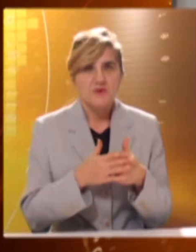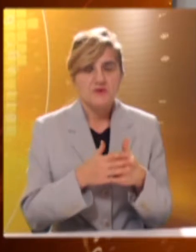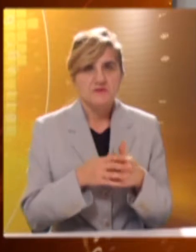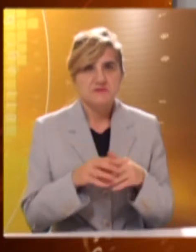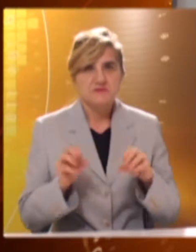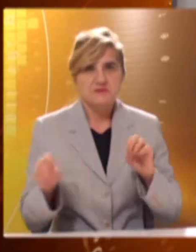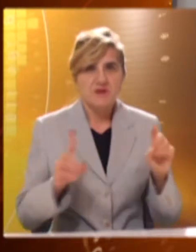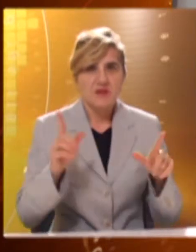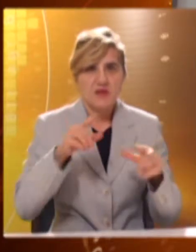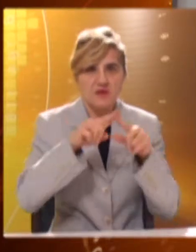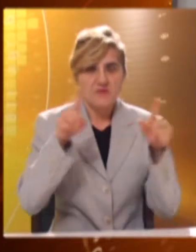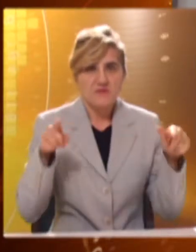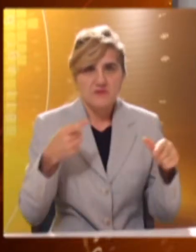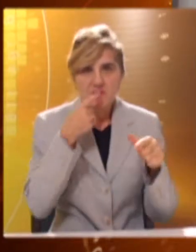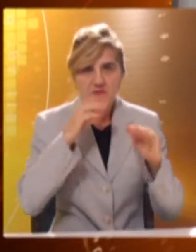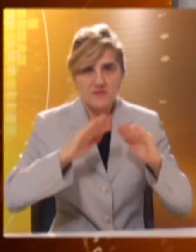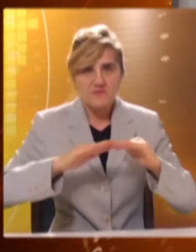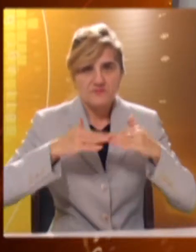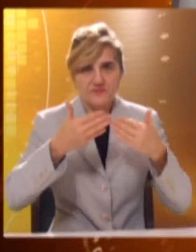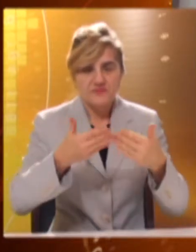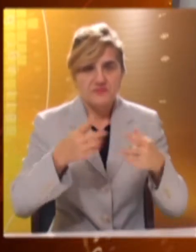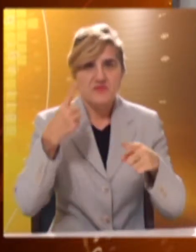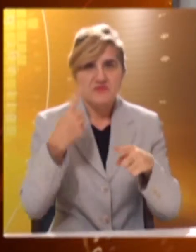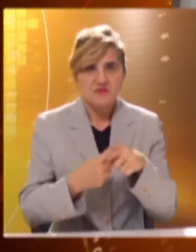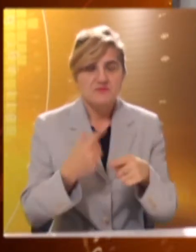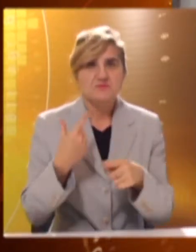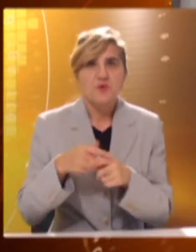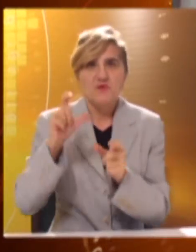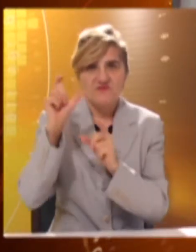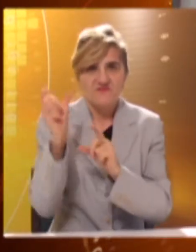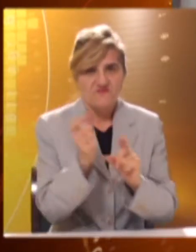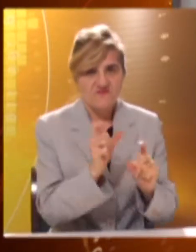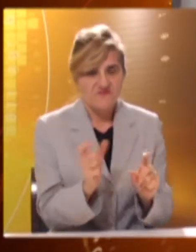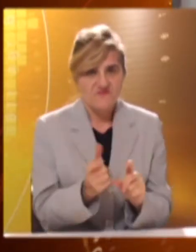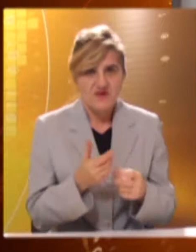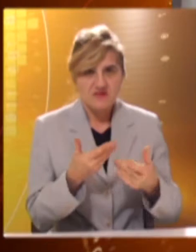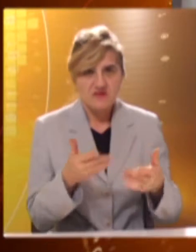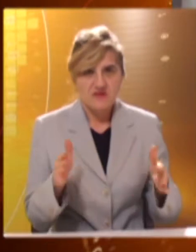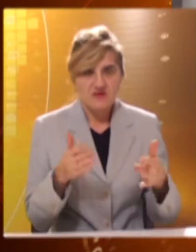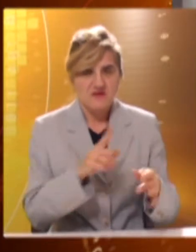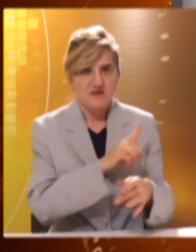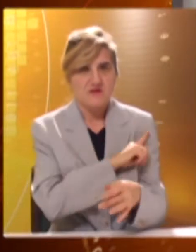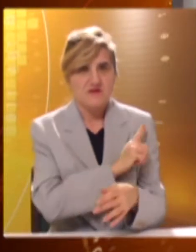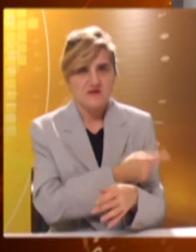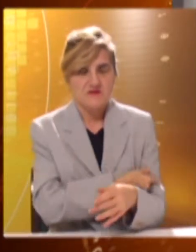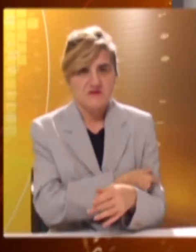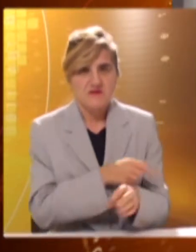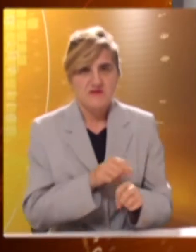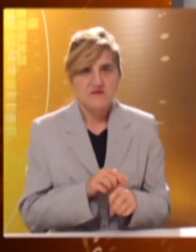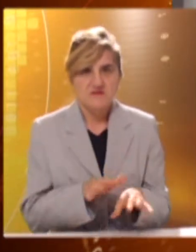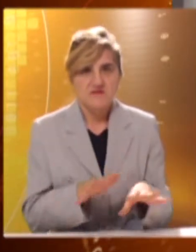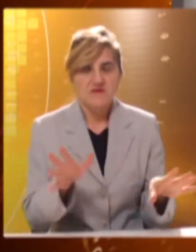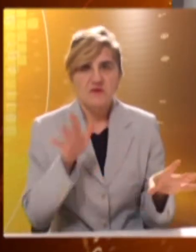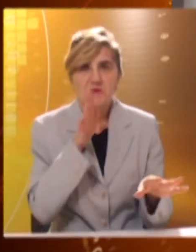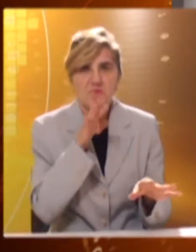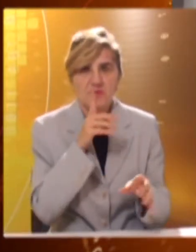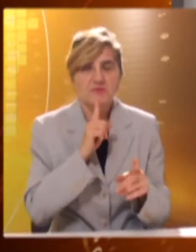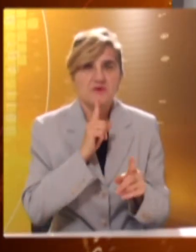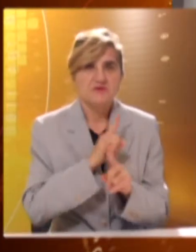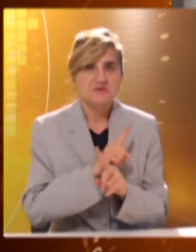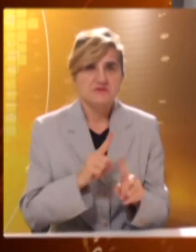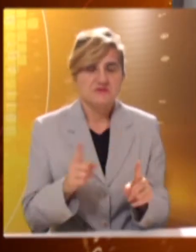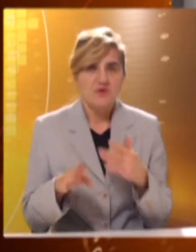bacaju na sve strane. Tu potpomaže i vetar koji normalno tu duva i dosta je jak, to raznosi i papire i